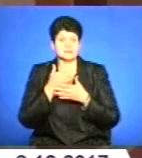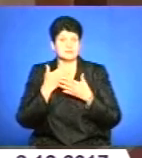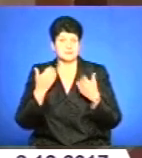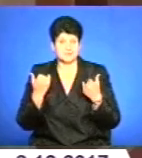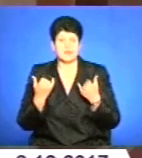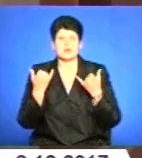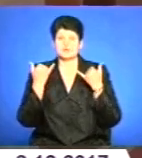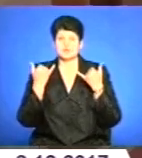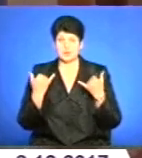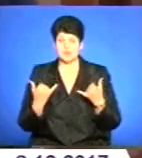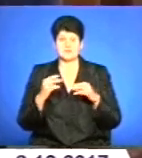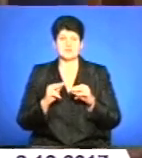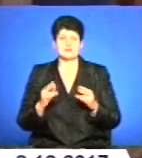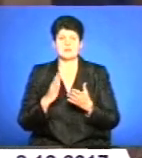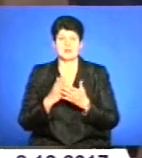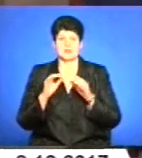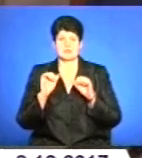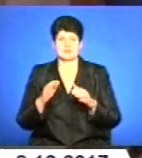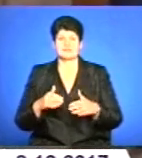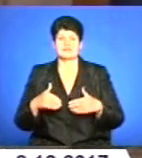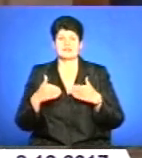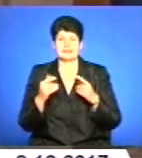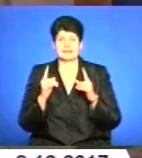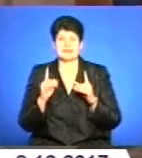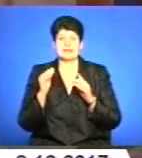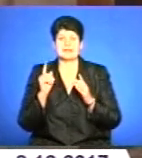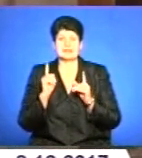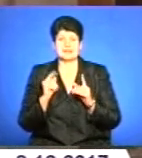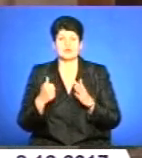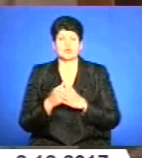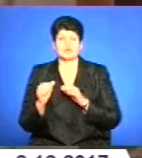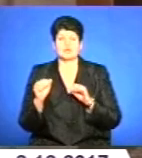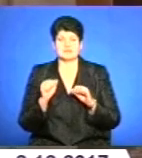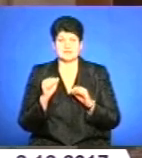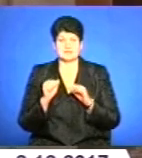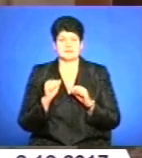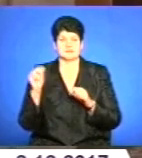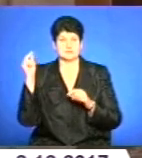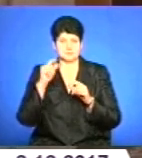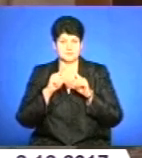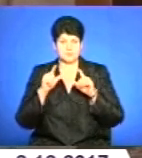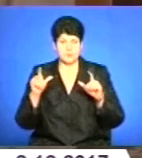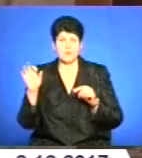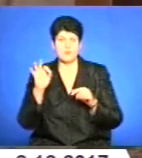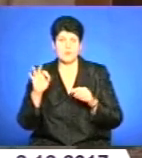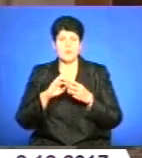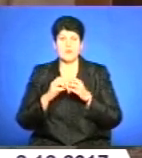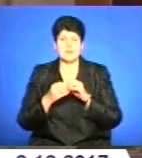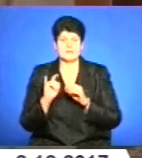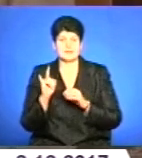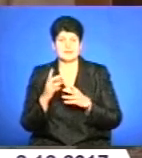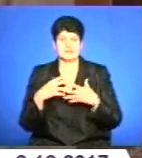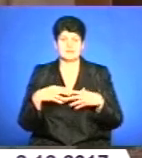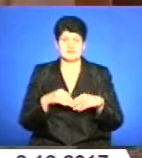Сьогодні вчитель має можливість звертатися не тільки до керівництва загальноосвітнього навчального закладу про проблеми дитини чи